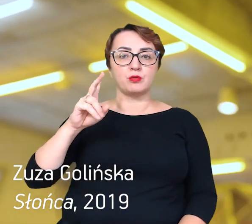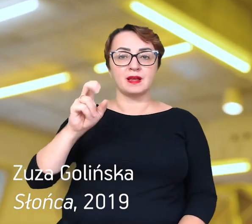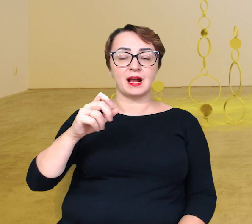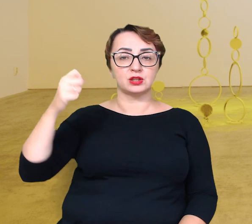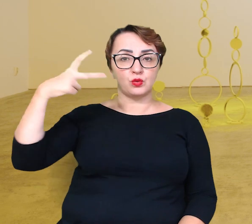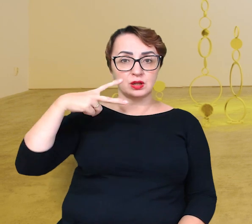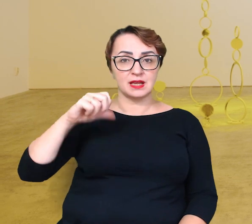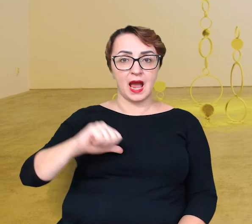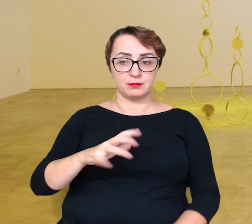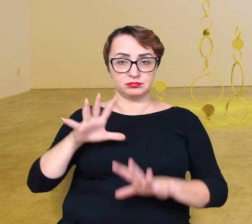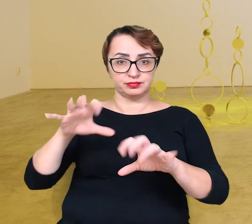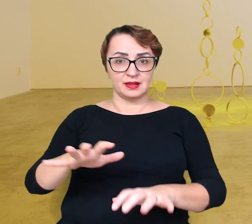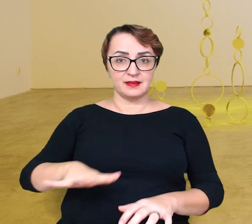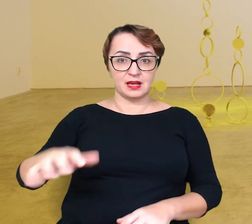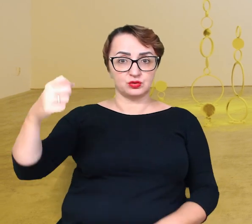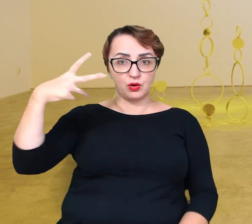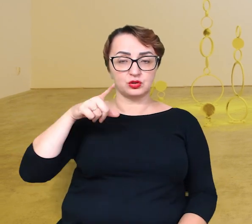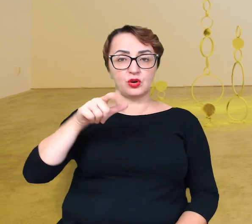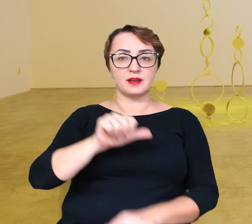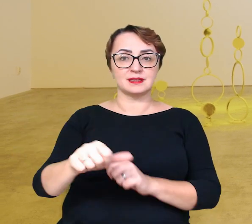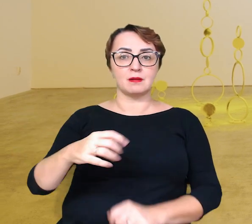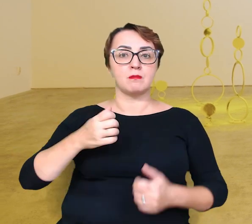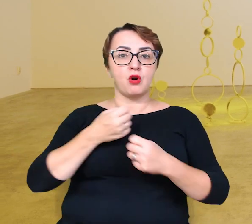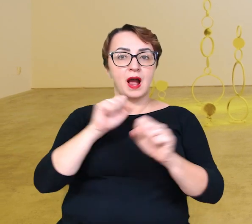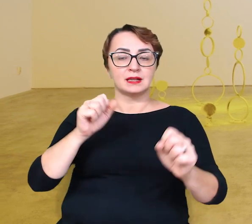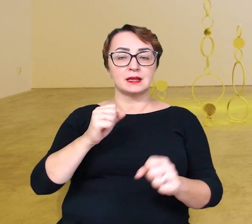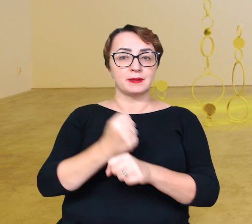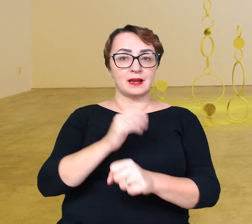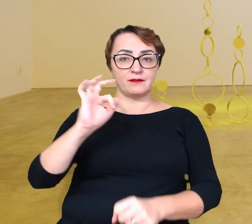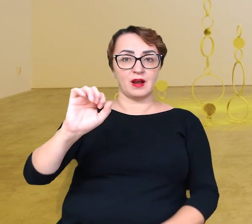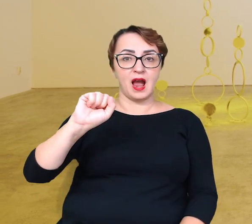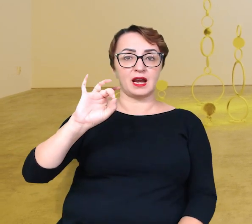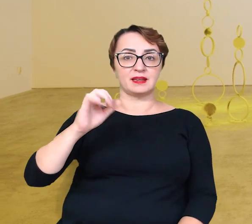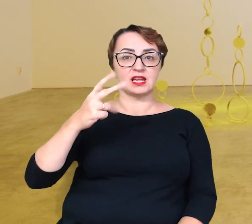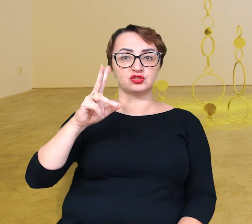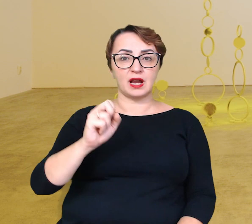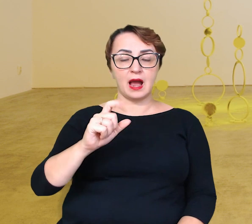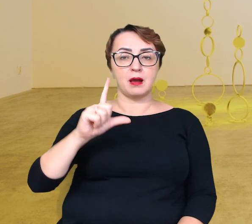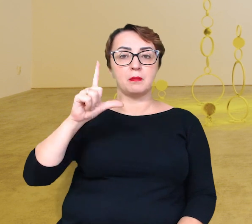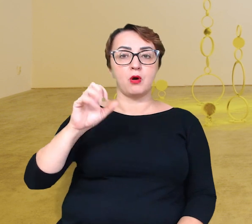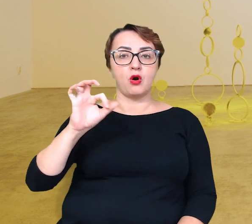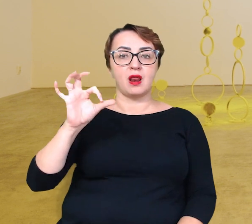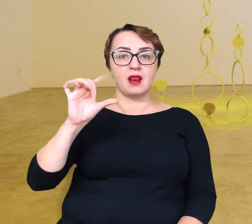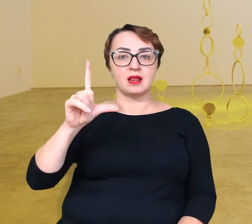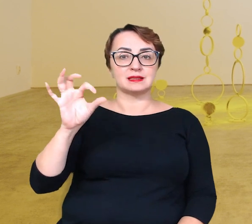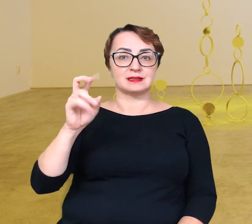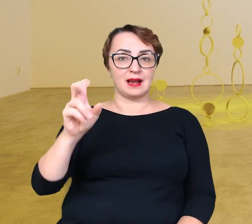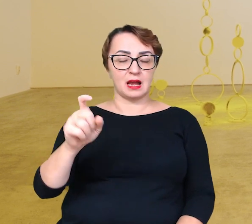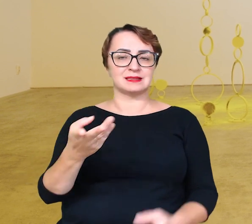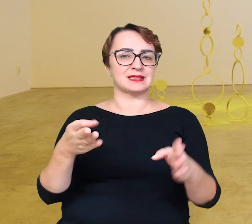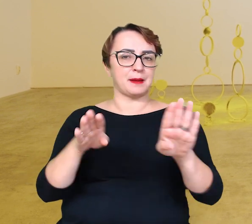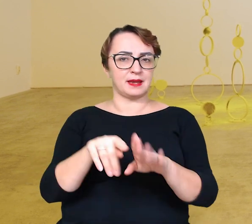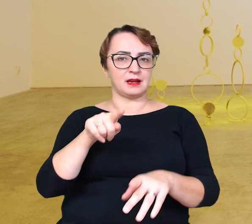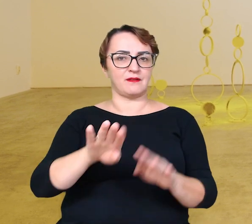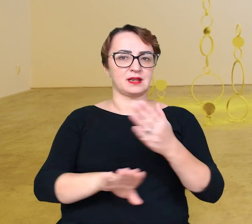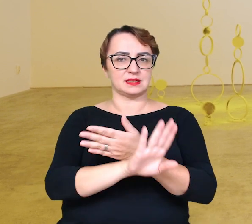jest bohater pracy Agnieszki Polskiej, która zarazem zamyka wystawę w taki symboliczny sposób. Bo w tej pracy wreszcie możemy spojrzeć